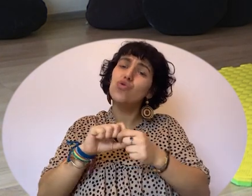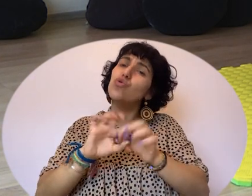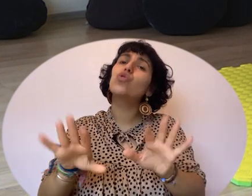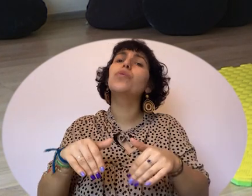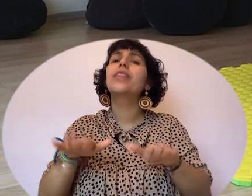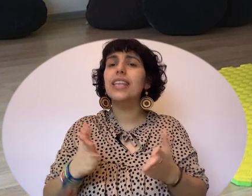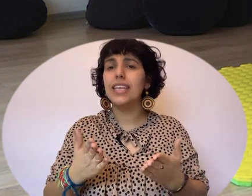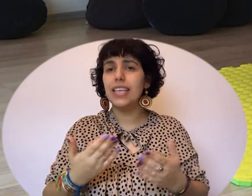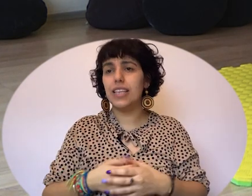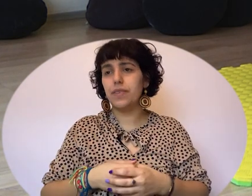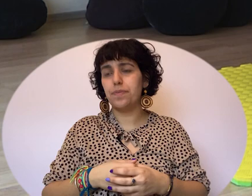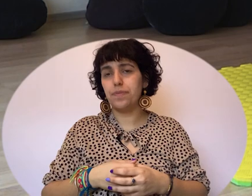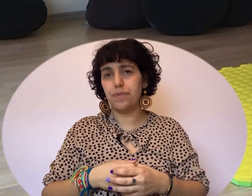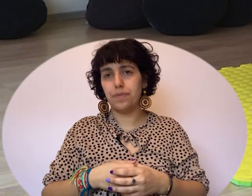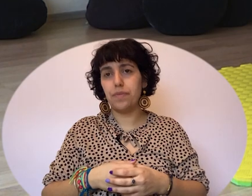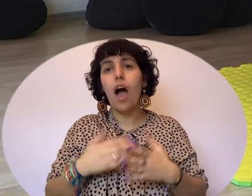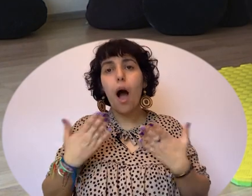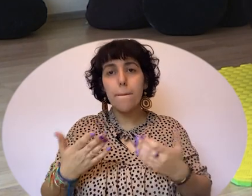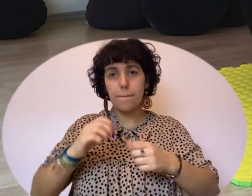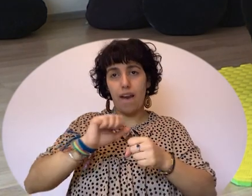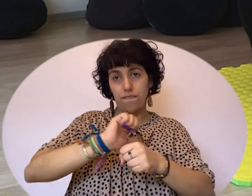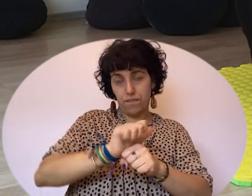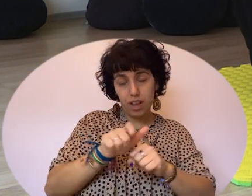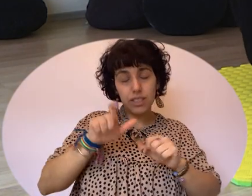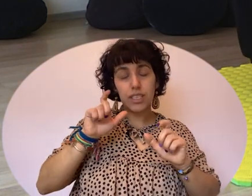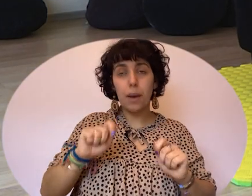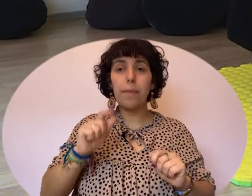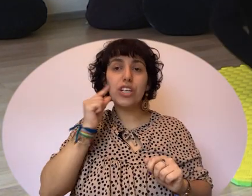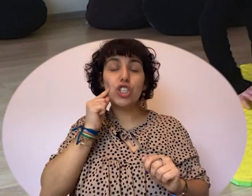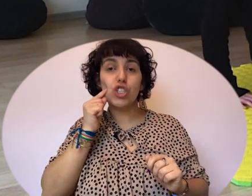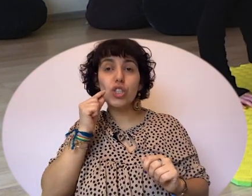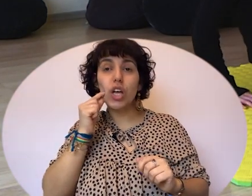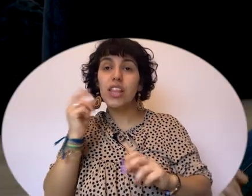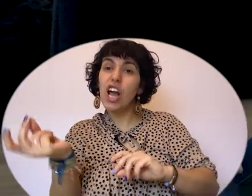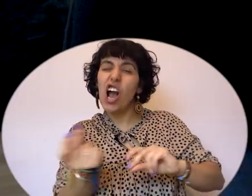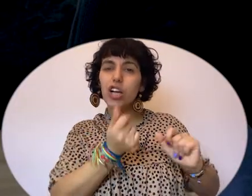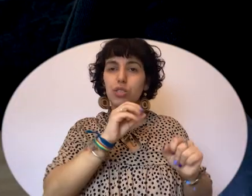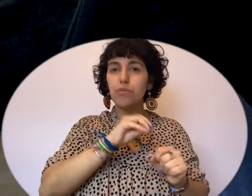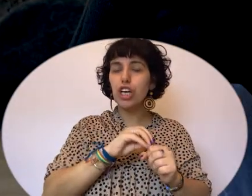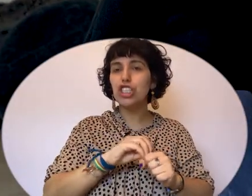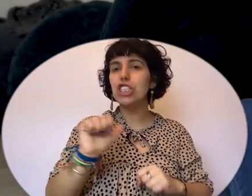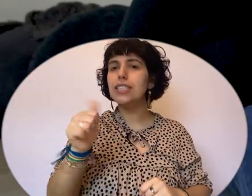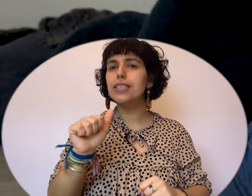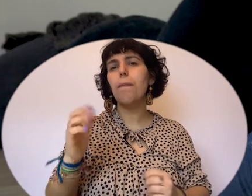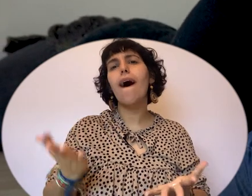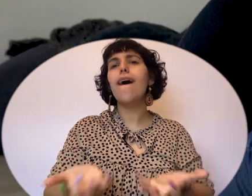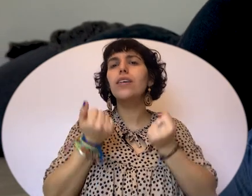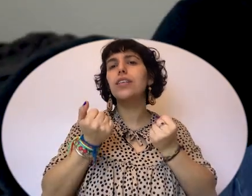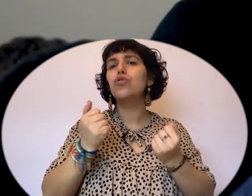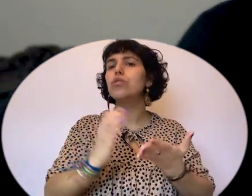salgılanan kurtulmamız için aslında zaman kazandırarak kazandıran hareketler şimdi Normalde